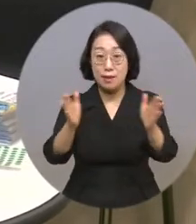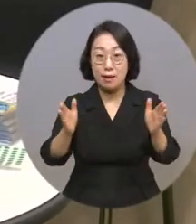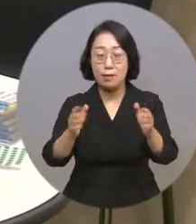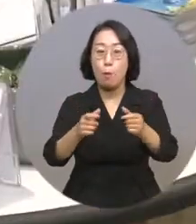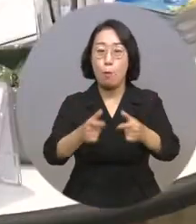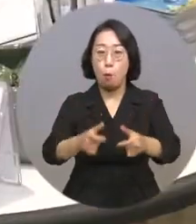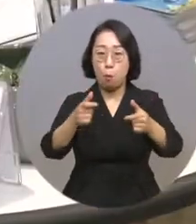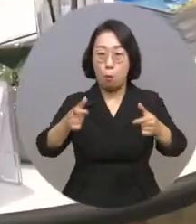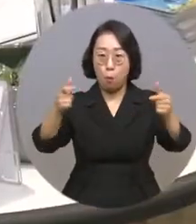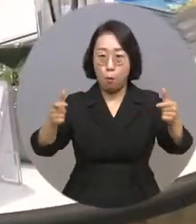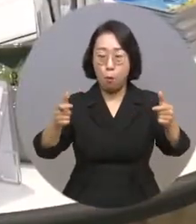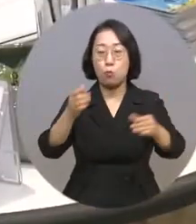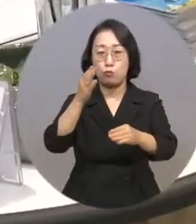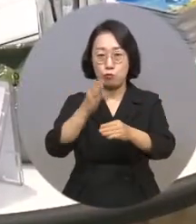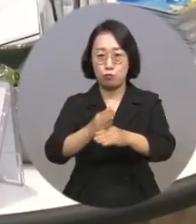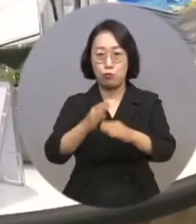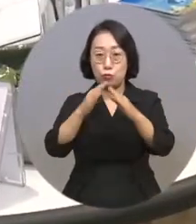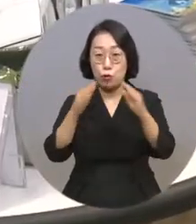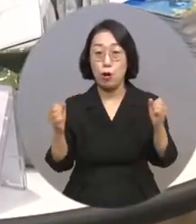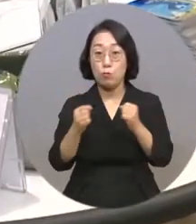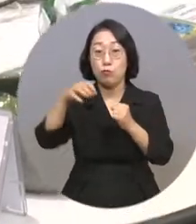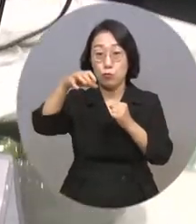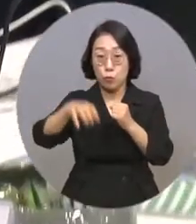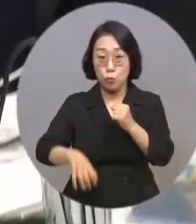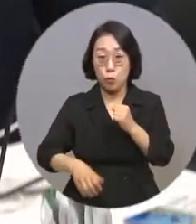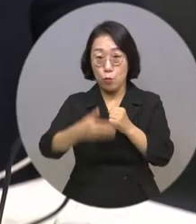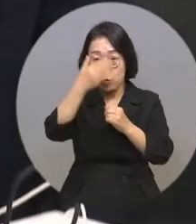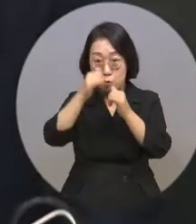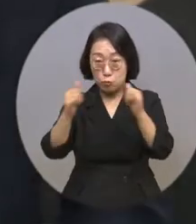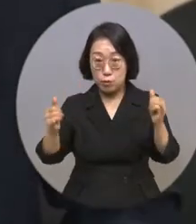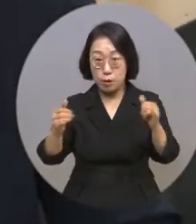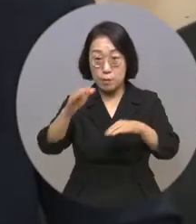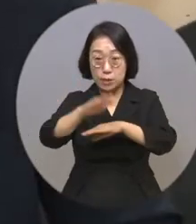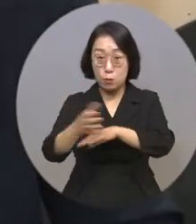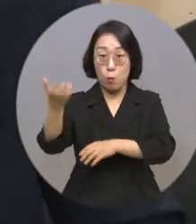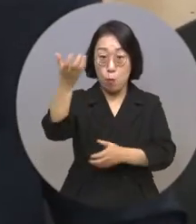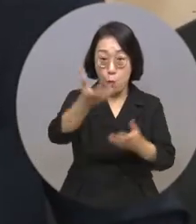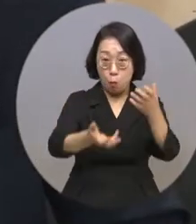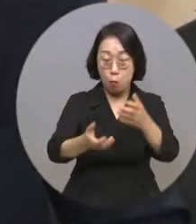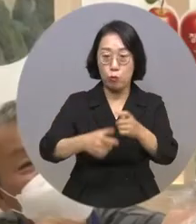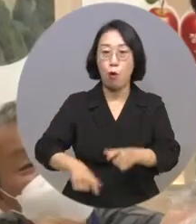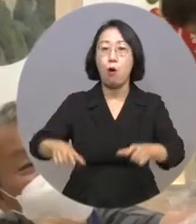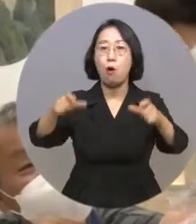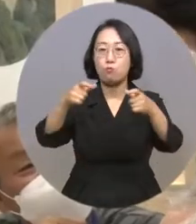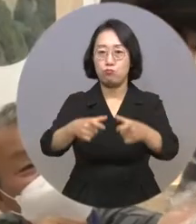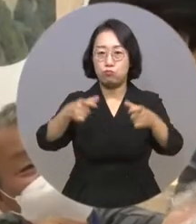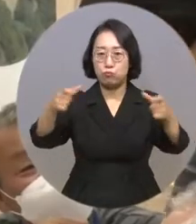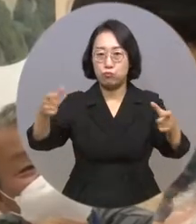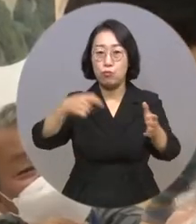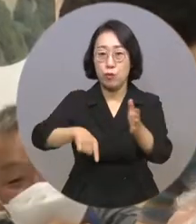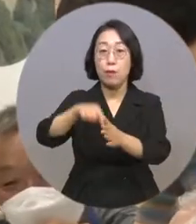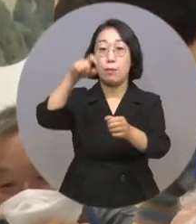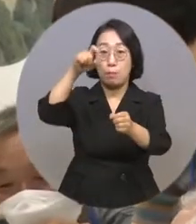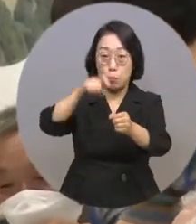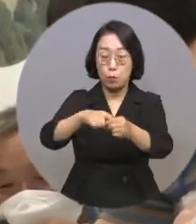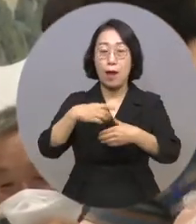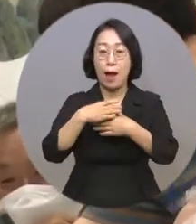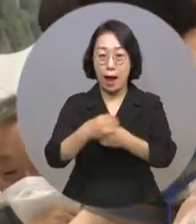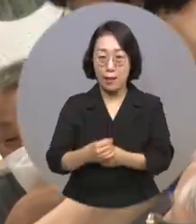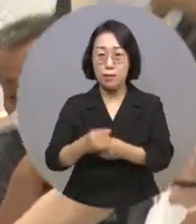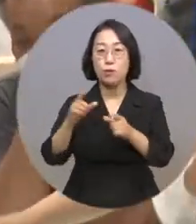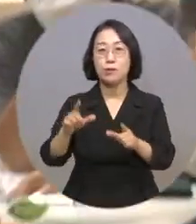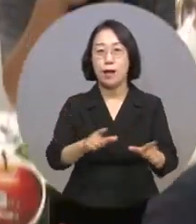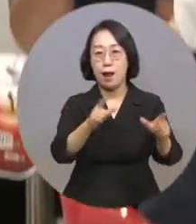있습니다. 전라북도는 젊은 귀농귀촌인의 유입을 더 확대하고 귀농귀촌인의 안정적인